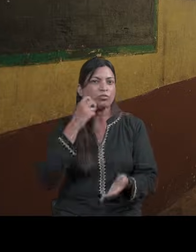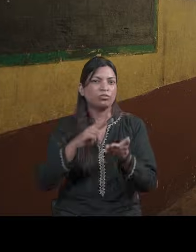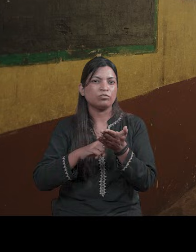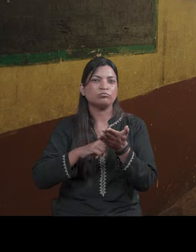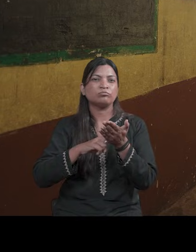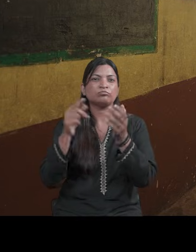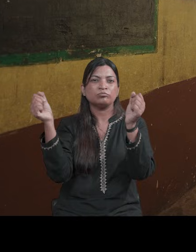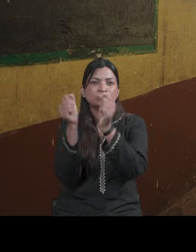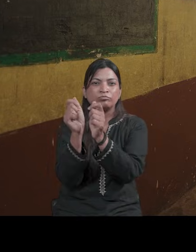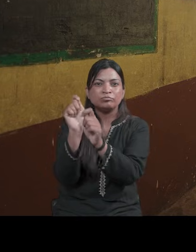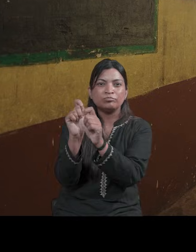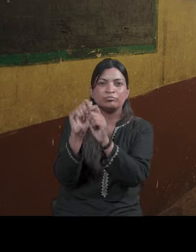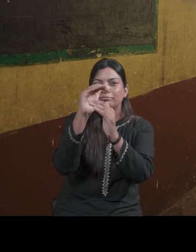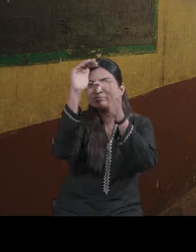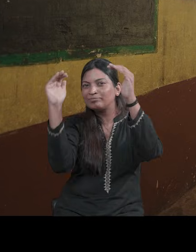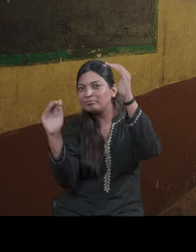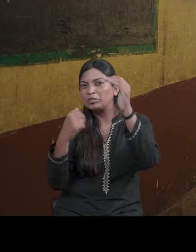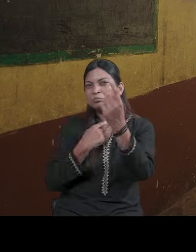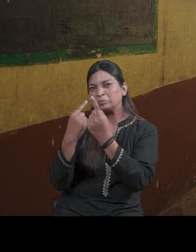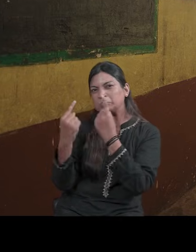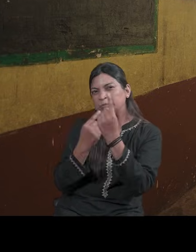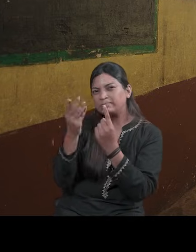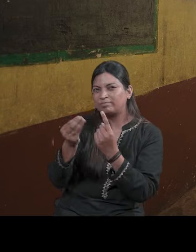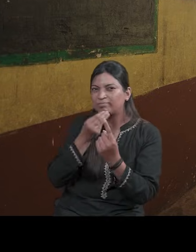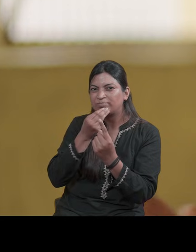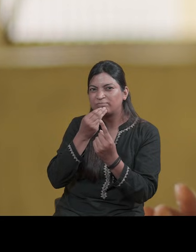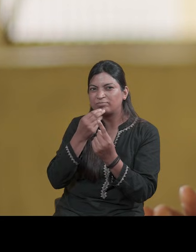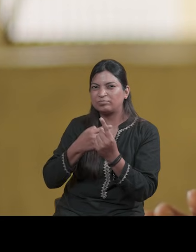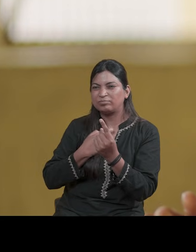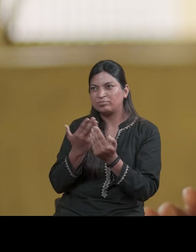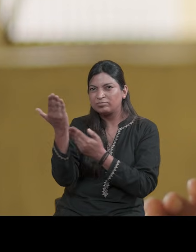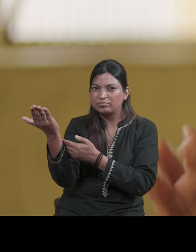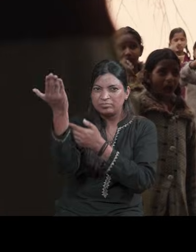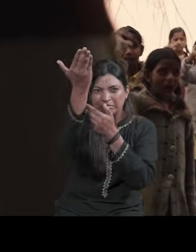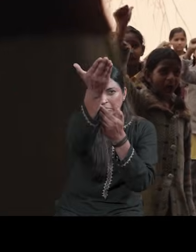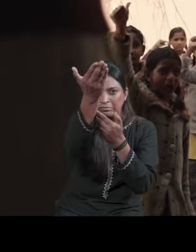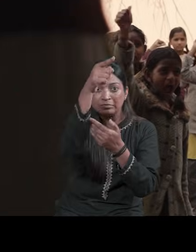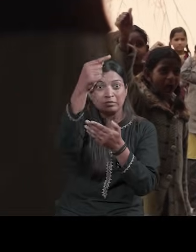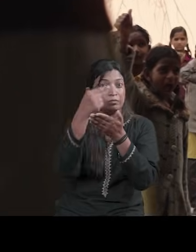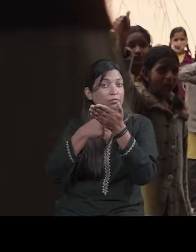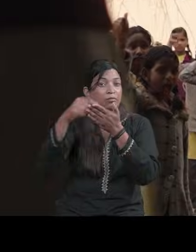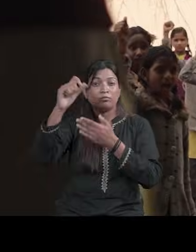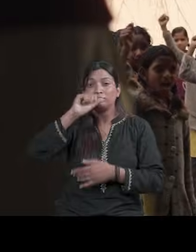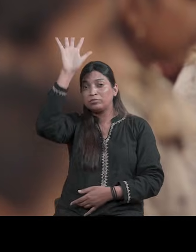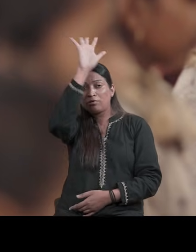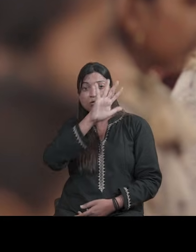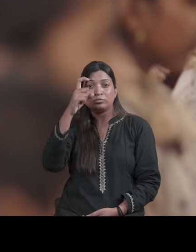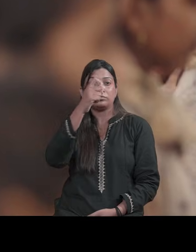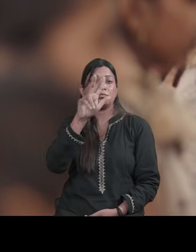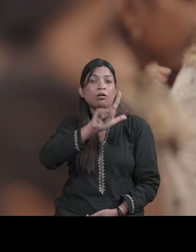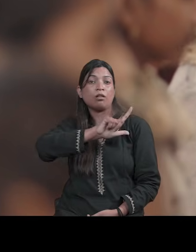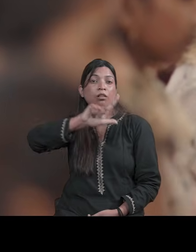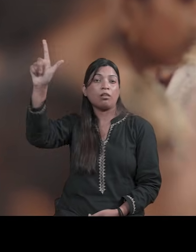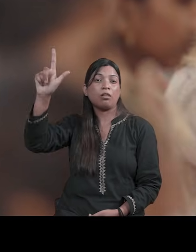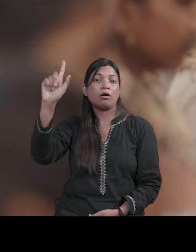उनसे रिक्वेस्ट किया कि सर हमारा एक ज्ञापन है, हम चाहते हैं कि यदि प्रधानमंत्री जी इसको मान्यता देंगे तो भारत के 78 लाख मूक बधिर इशारों की भाषा